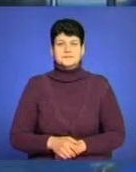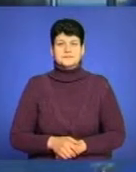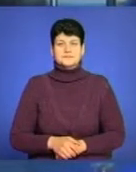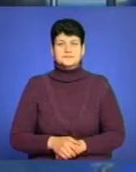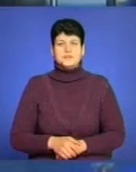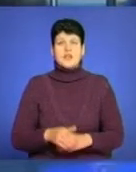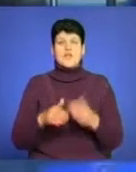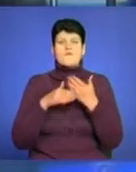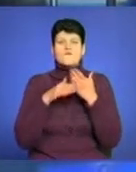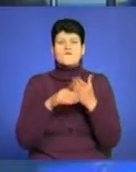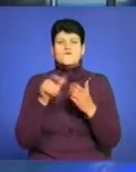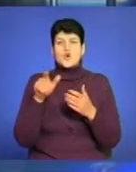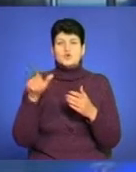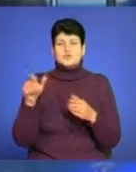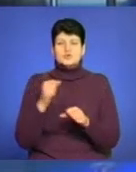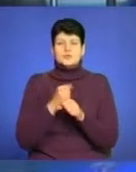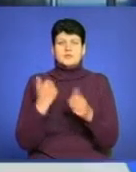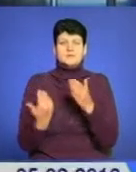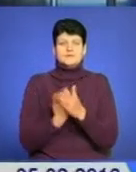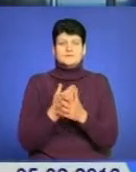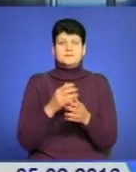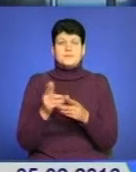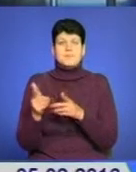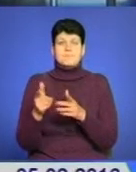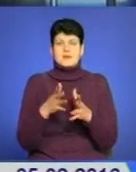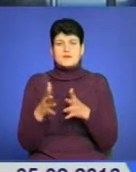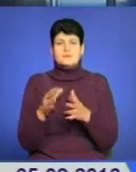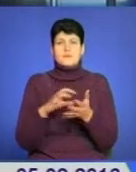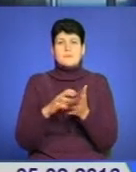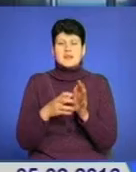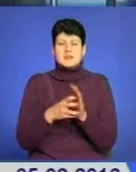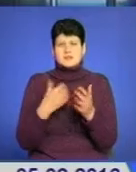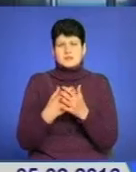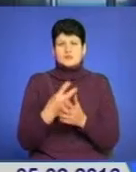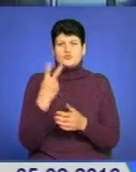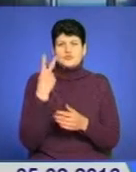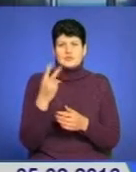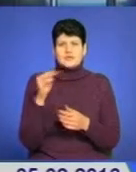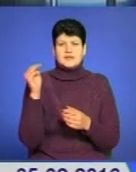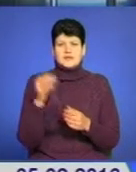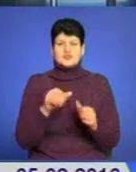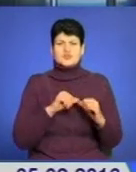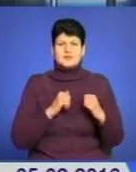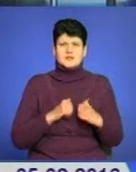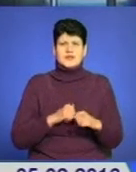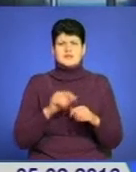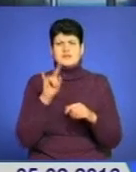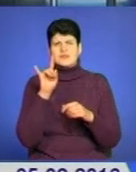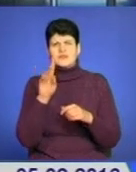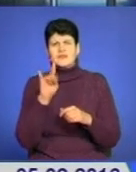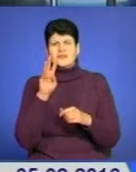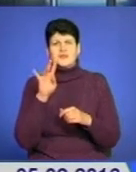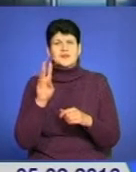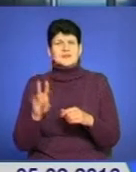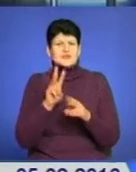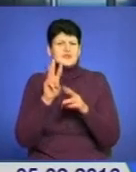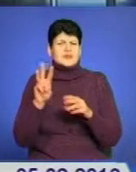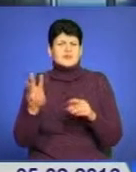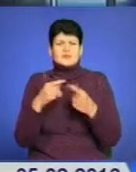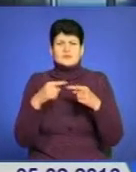Волонтери самооборони Майдану виготовили нову партію пряників. Близько 2000 імбирних сердець, 3 зубів та закоханих козаків щойно